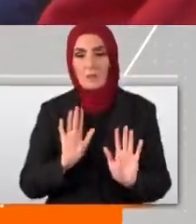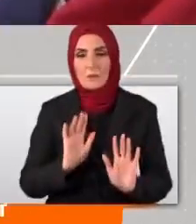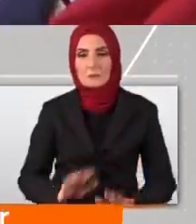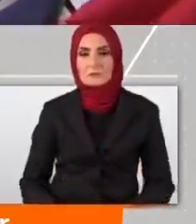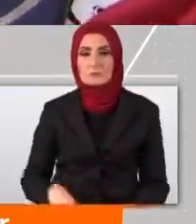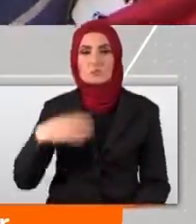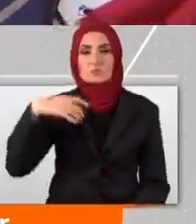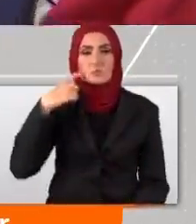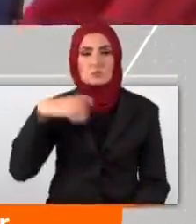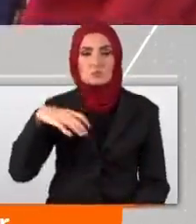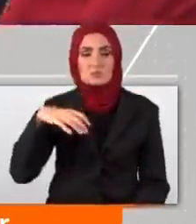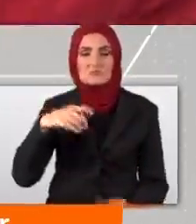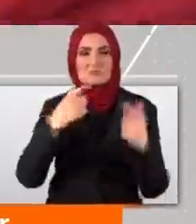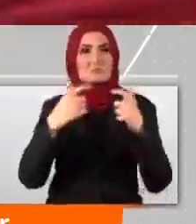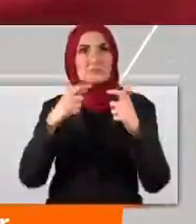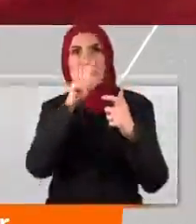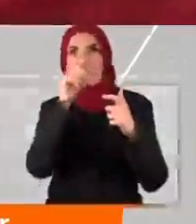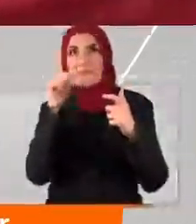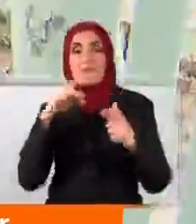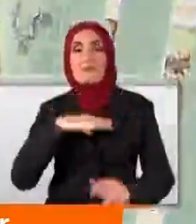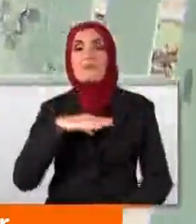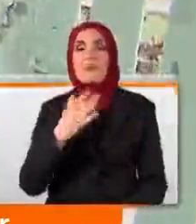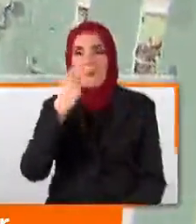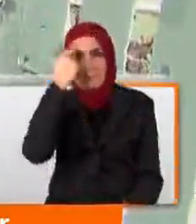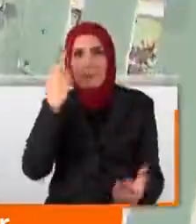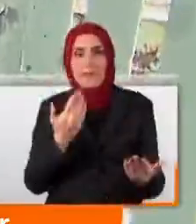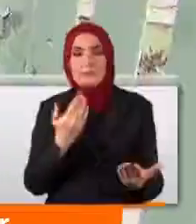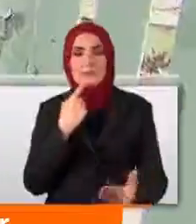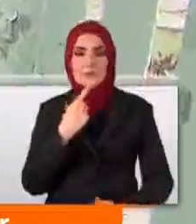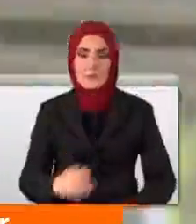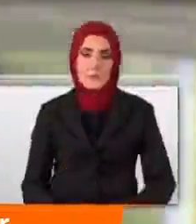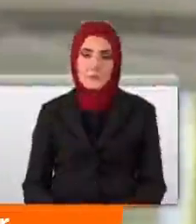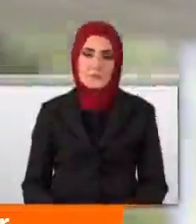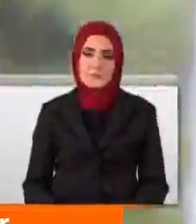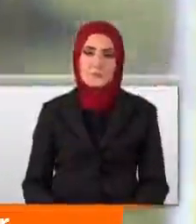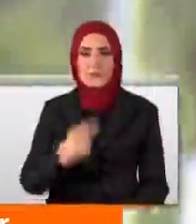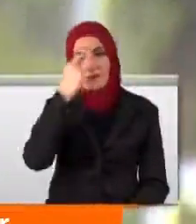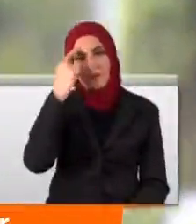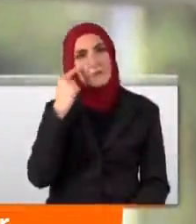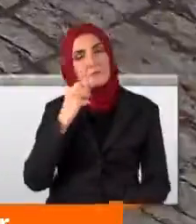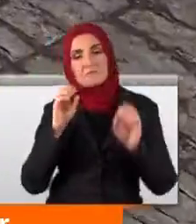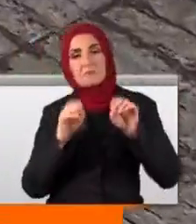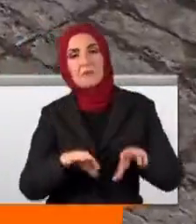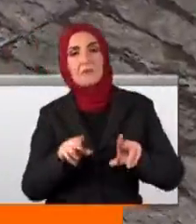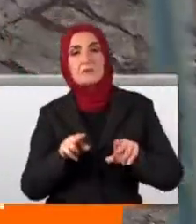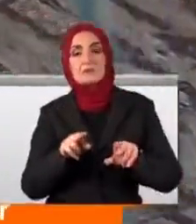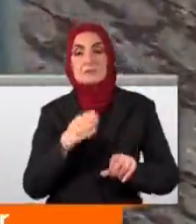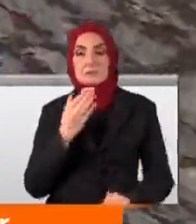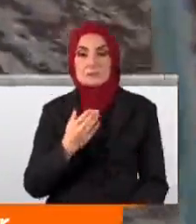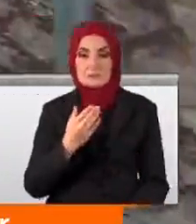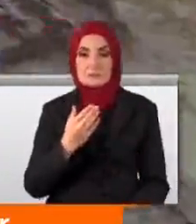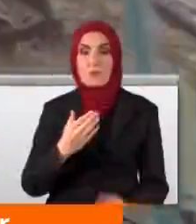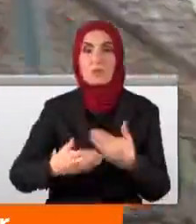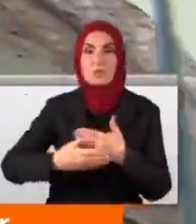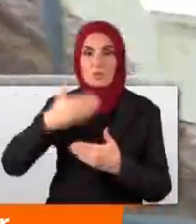var. Evet, evet, evet. Yani bak belli zaten. Kaderine terk edilen üst geçidin duvarları da delik deşik. Demirleri de zaman